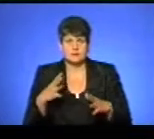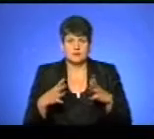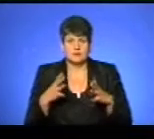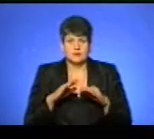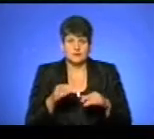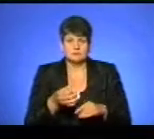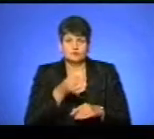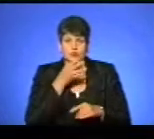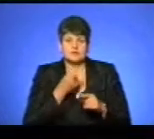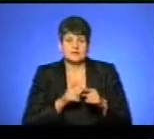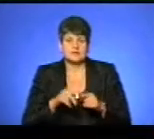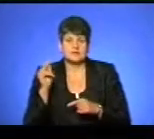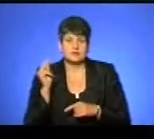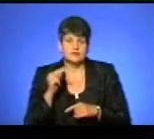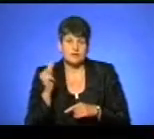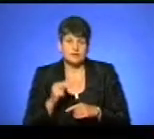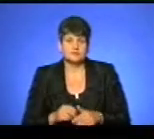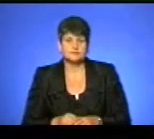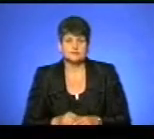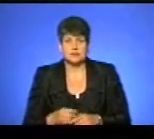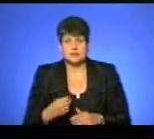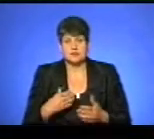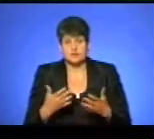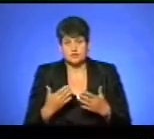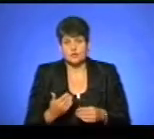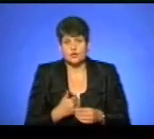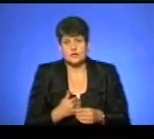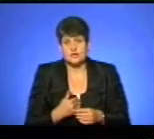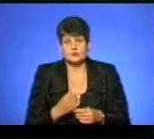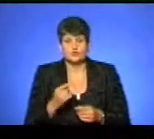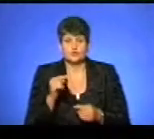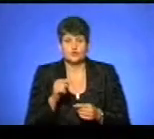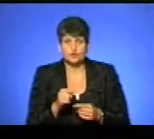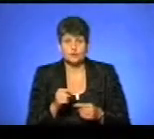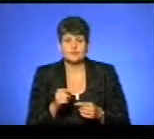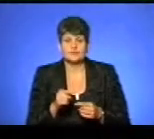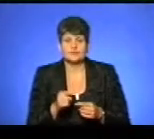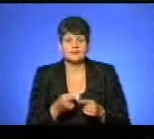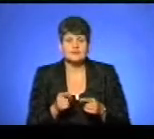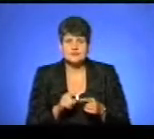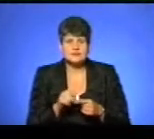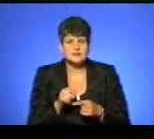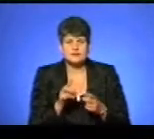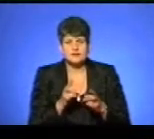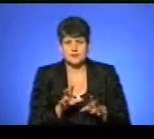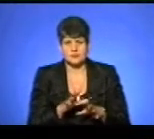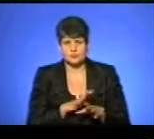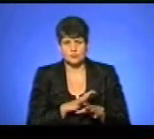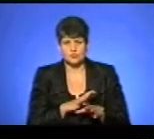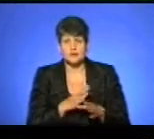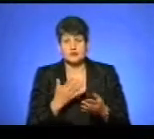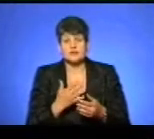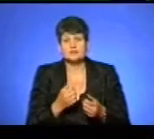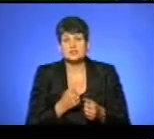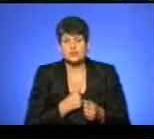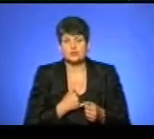від таких навчань. Ну не ясно діло, хотілося, щоб воно ніколи в житті їм це не пригодилося. Ну, на жаль, у нас в Україні